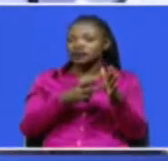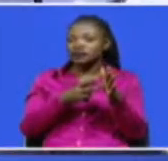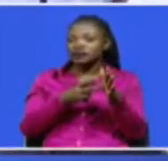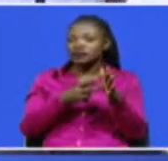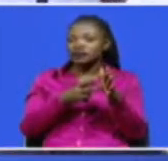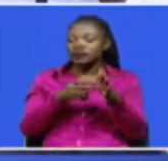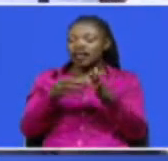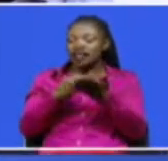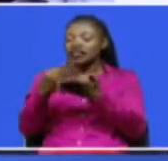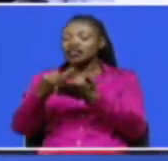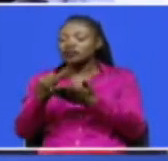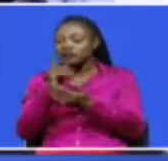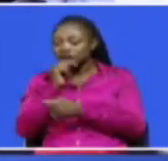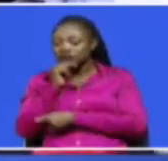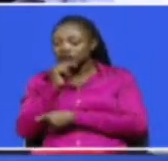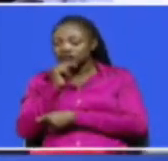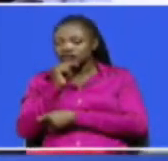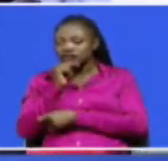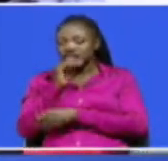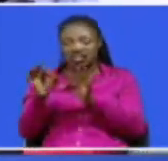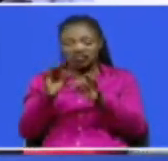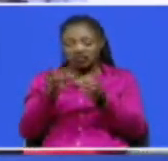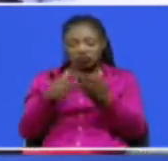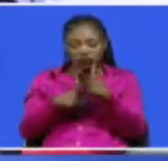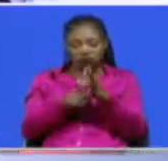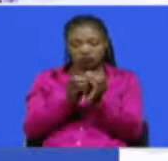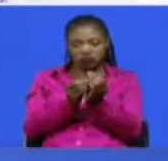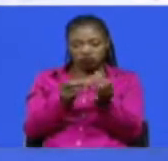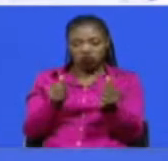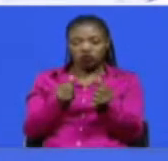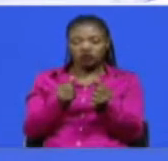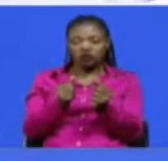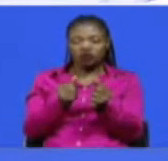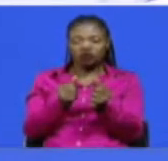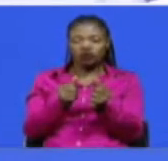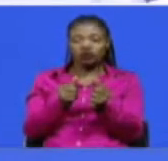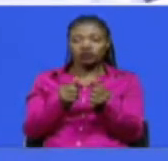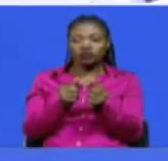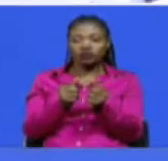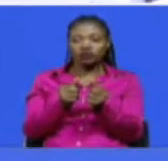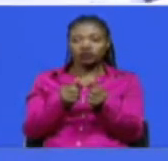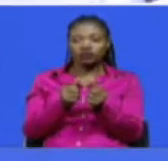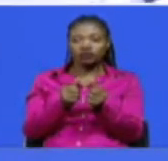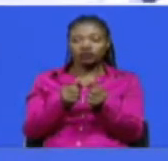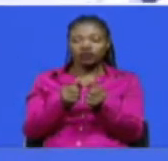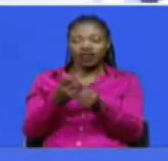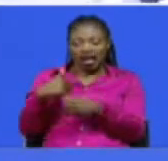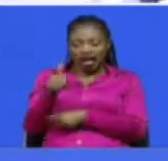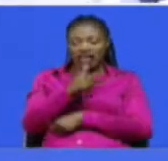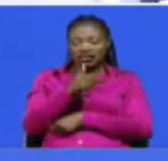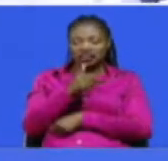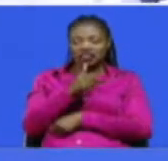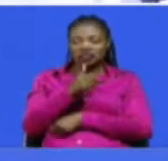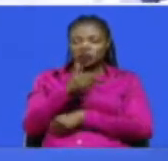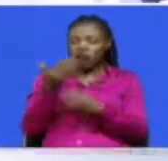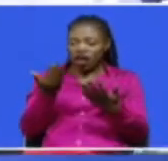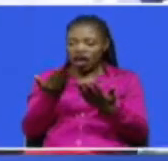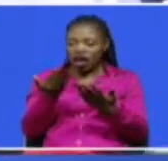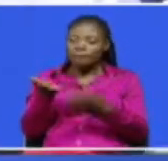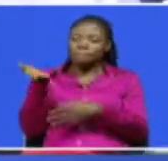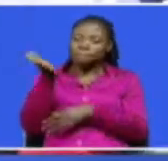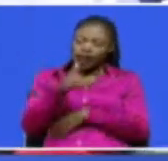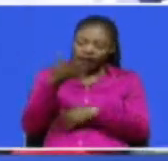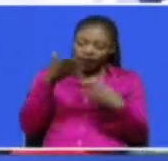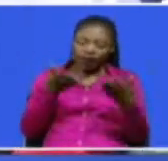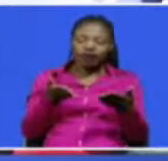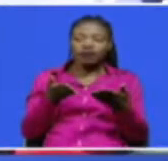that in 3 weeks, 4 weeks' time, which, if there is no payment, we shall be where? Tutarudi